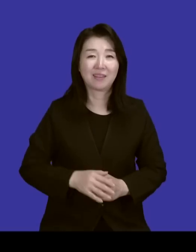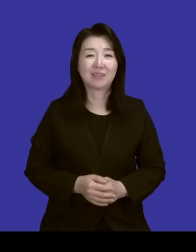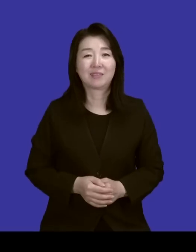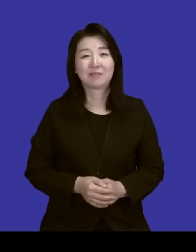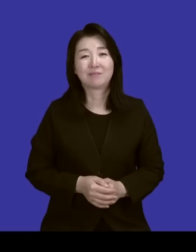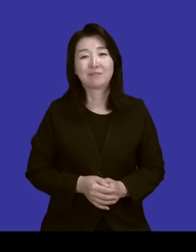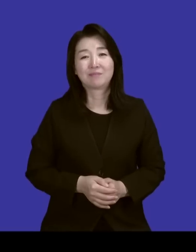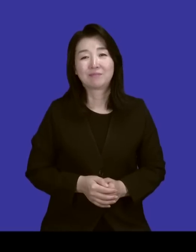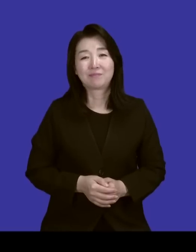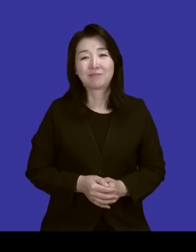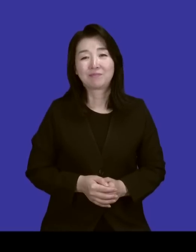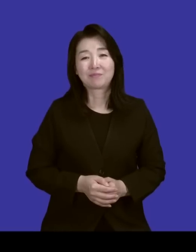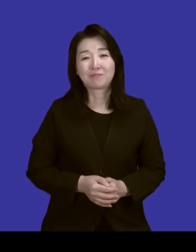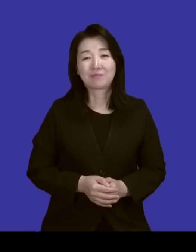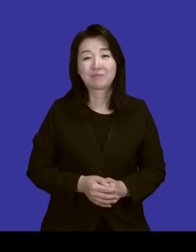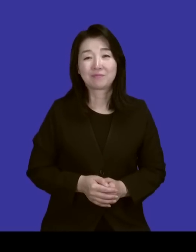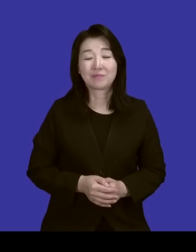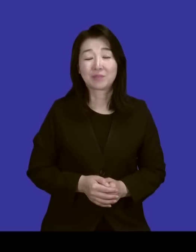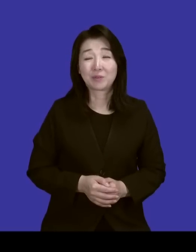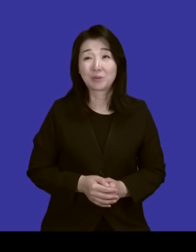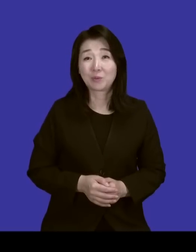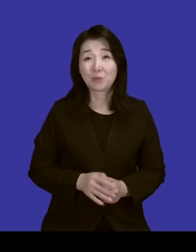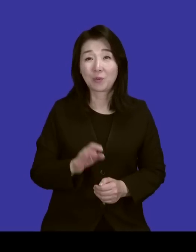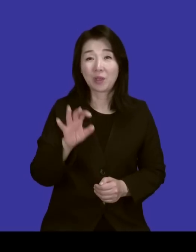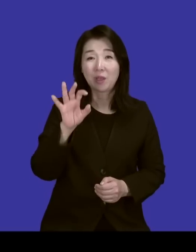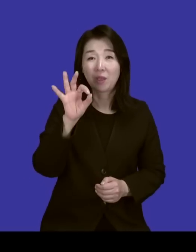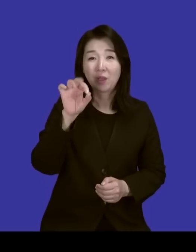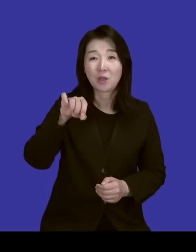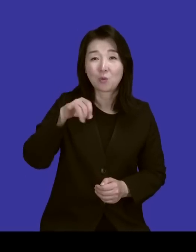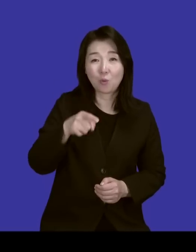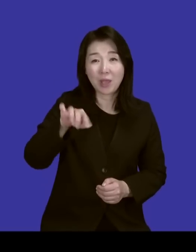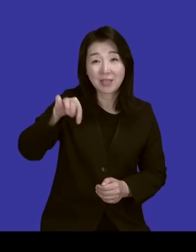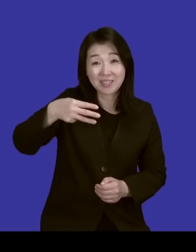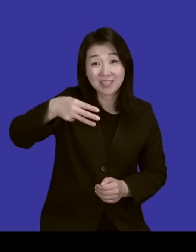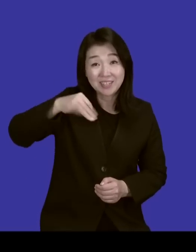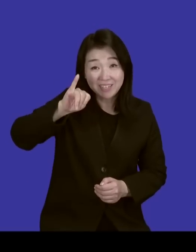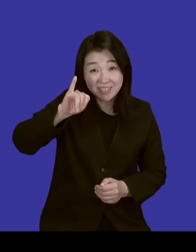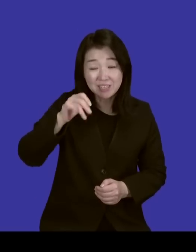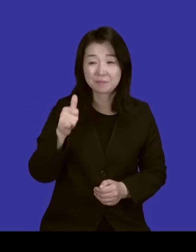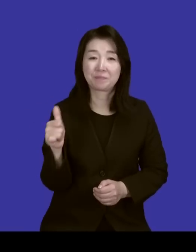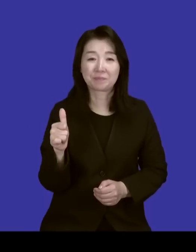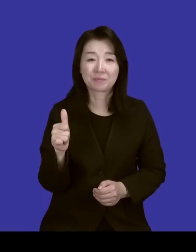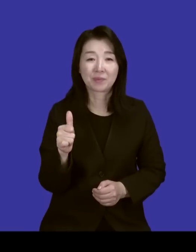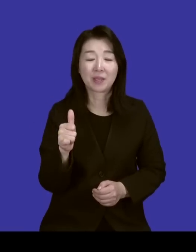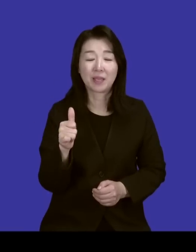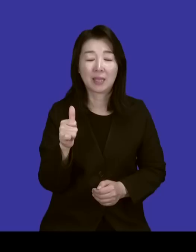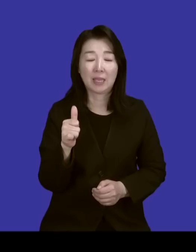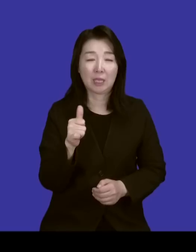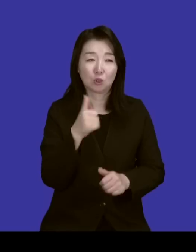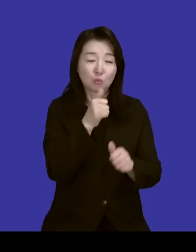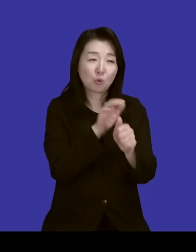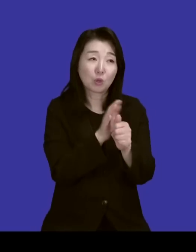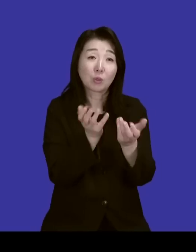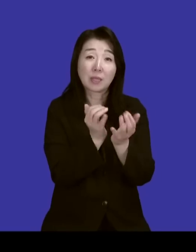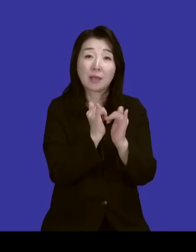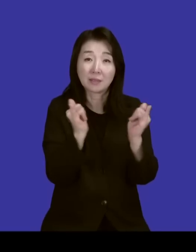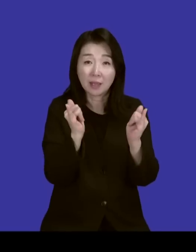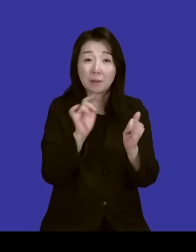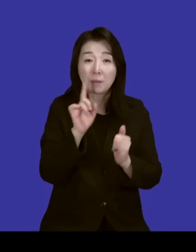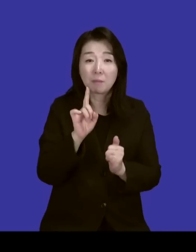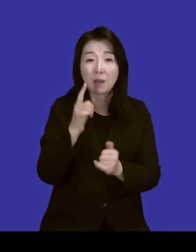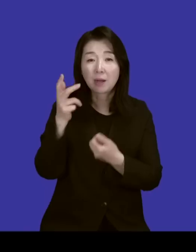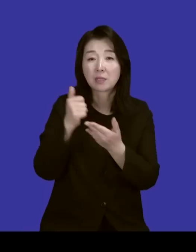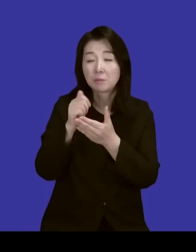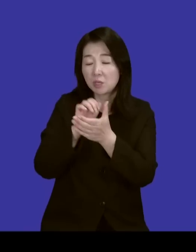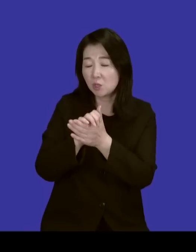그 웨슬리 듀엘이라는 중보기도 사역자가 그런 마음을 했어요. 하나님이 기도시킬 때는 마음에